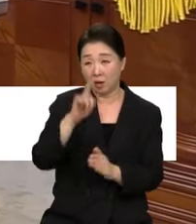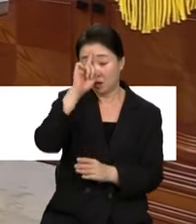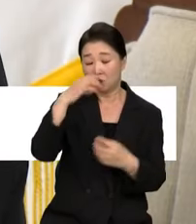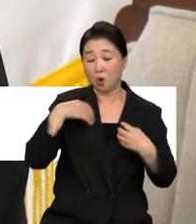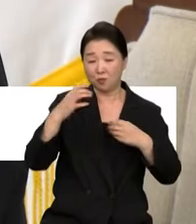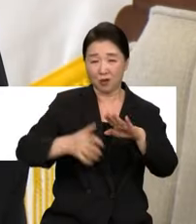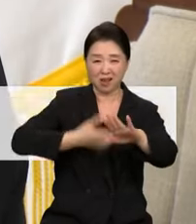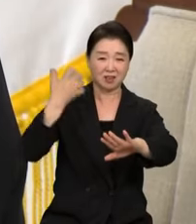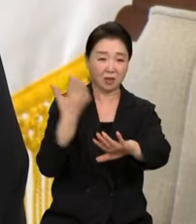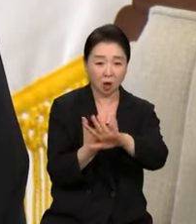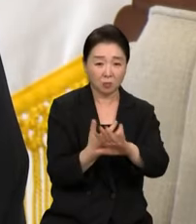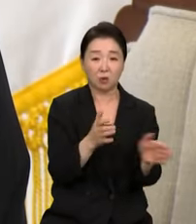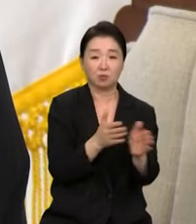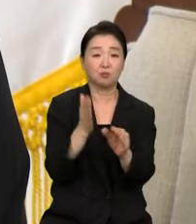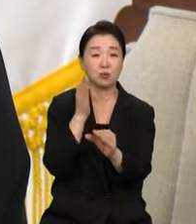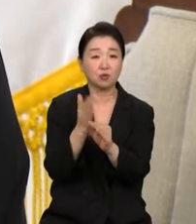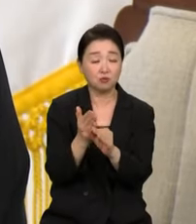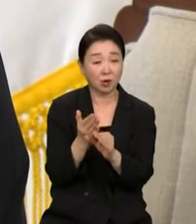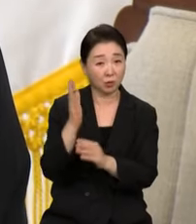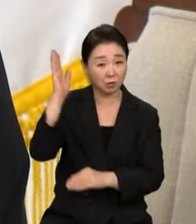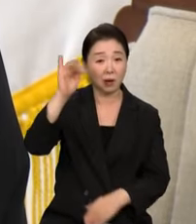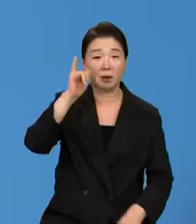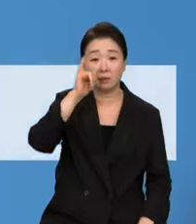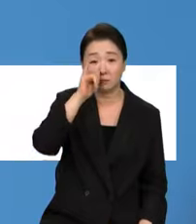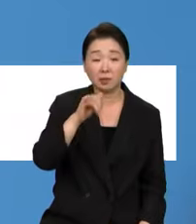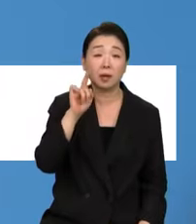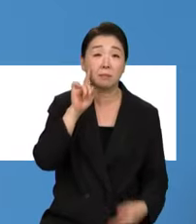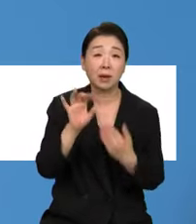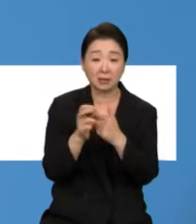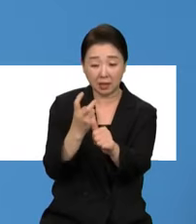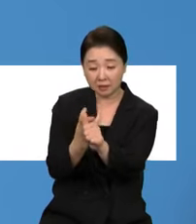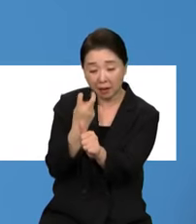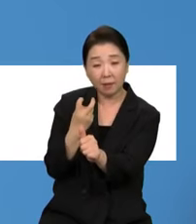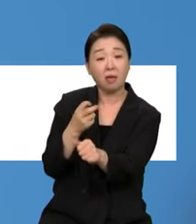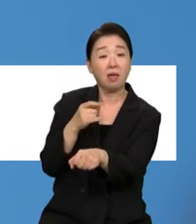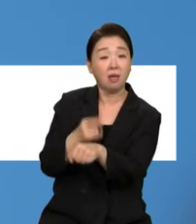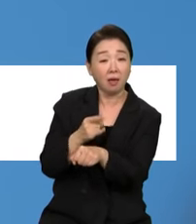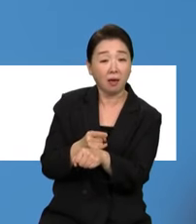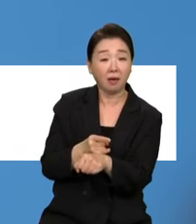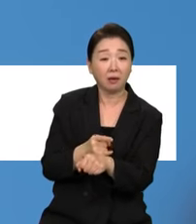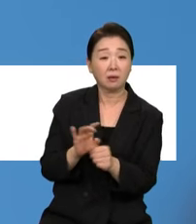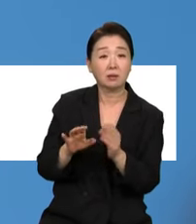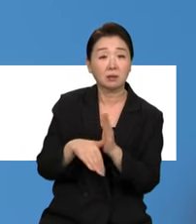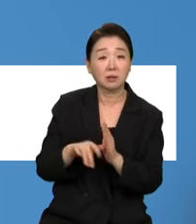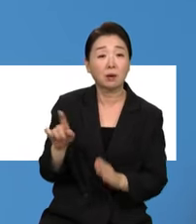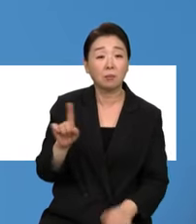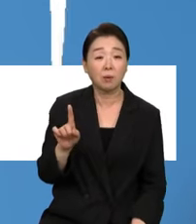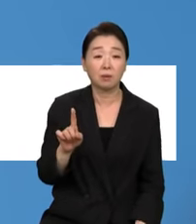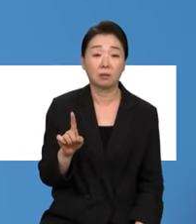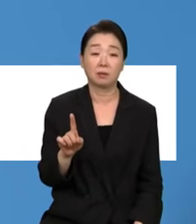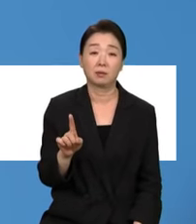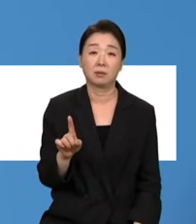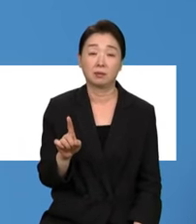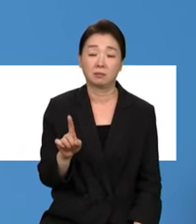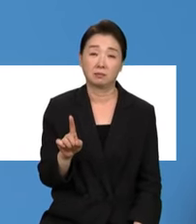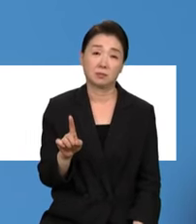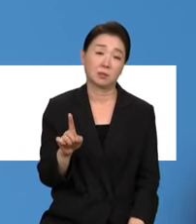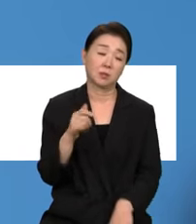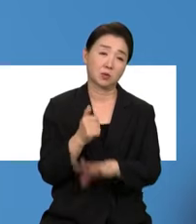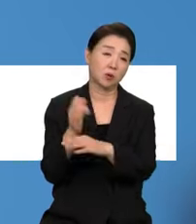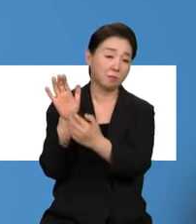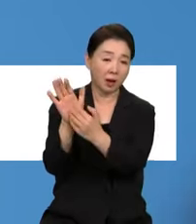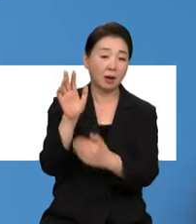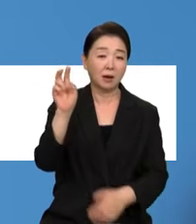준비하고 있다는 주장을 펼쳤습니다 만약 탄핵 국면으로 가게 되면은 어떤 수를 써서라도 막아내려고